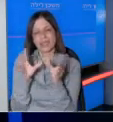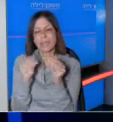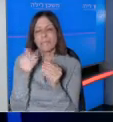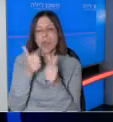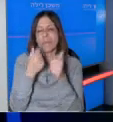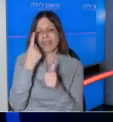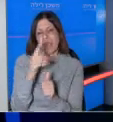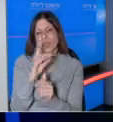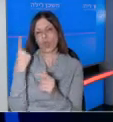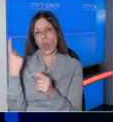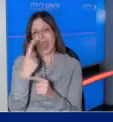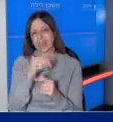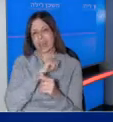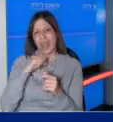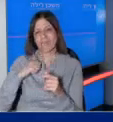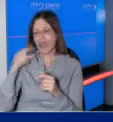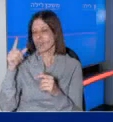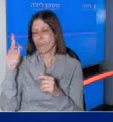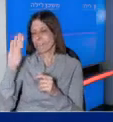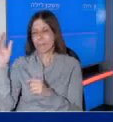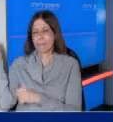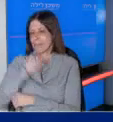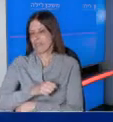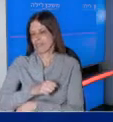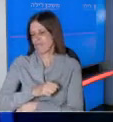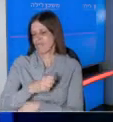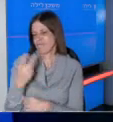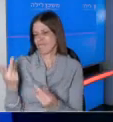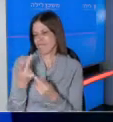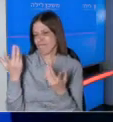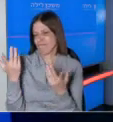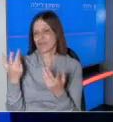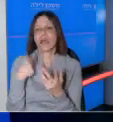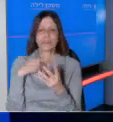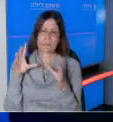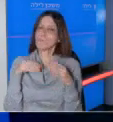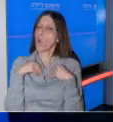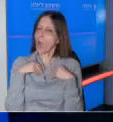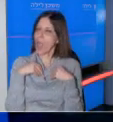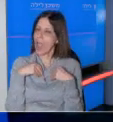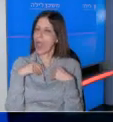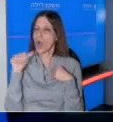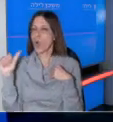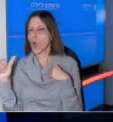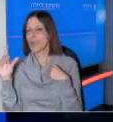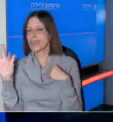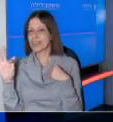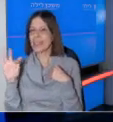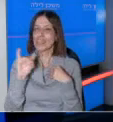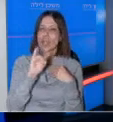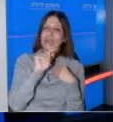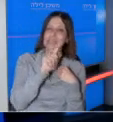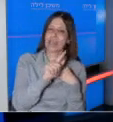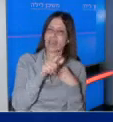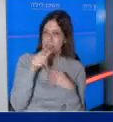כי כל אחד בנפרד הוא מנצח אותם בנוקאוט, לא בנקודות, בנוקאוט. אני רוצה להגיד לכם משהו אחד, אני מוכן. אודי טנא, יוסי לוי, תודה רבה.